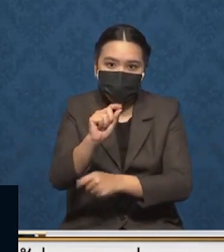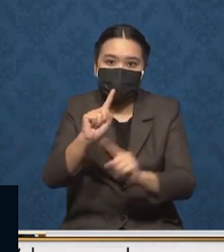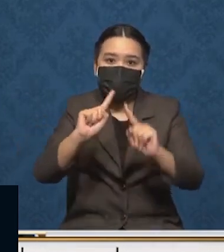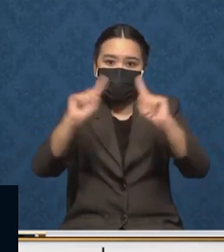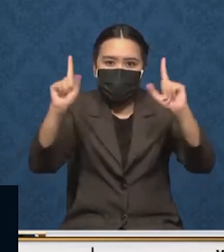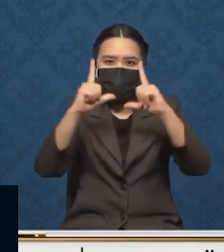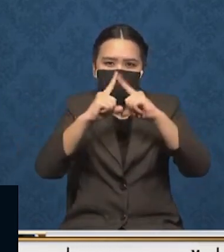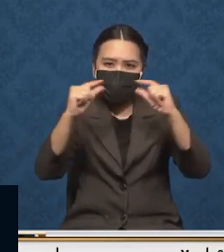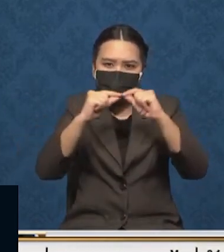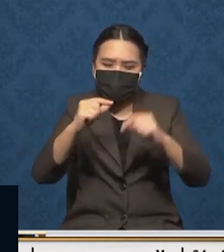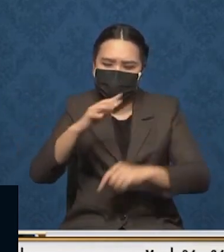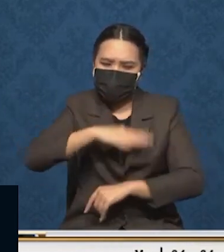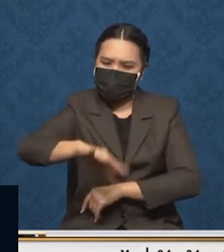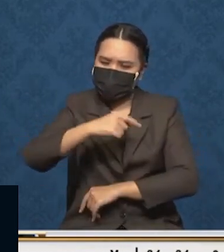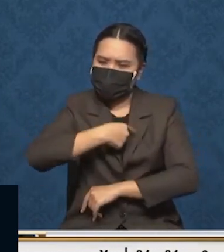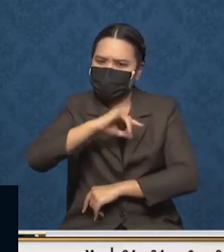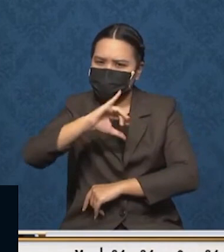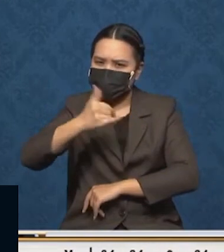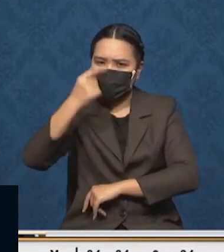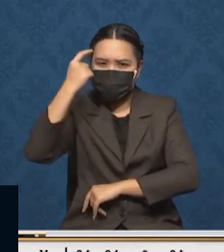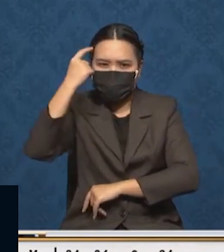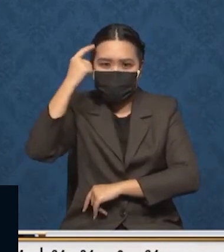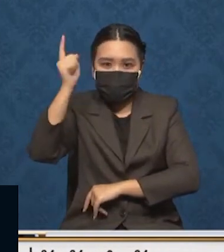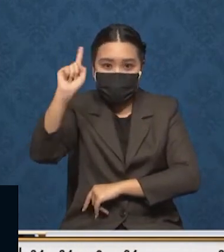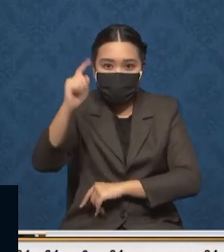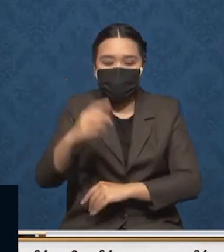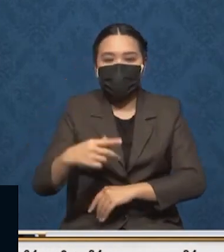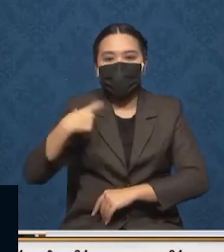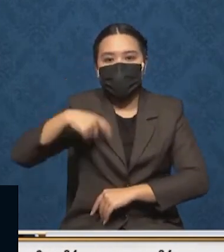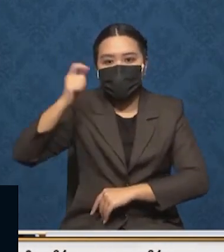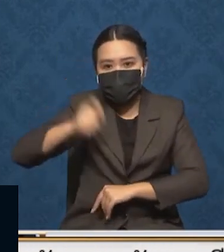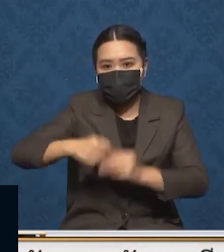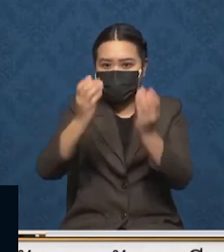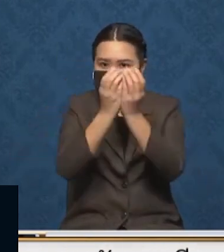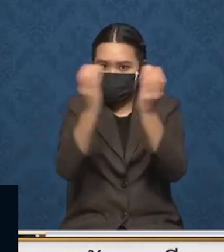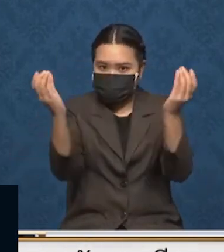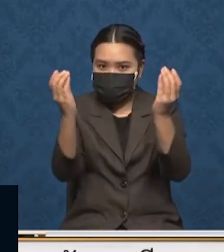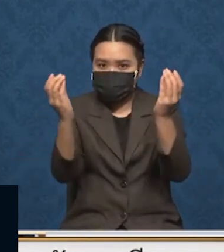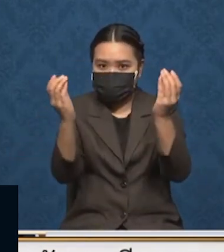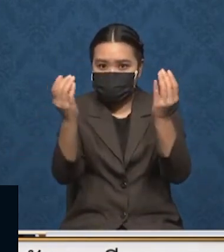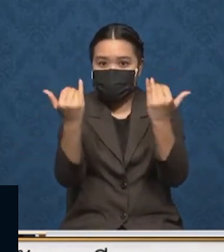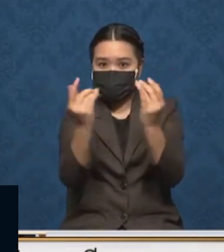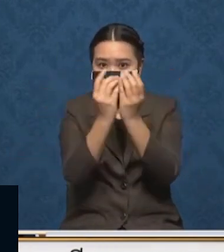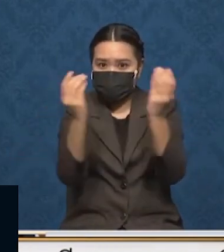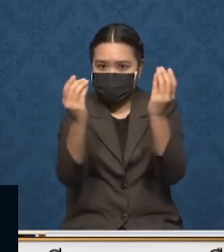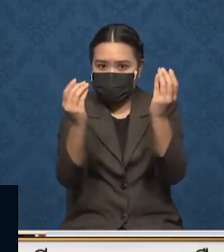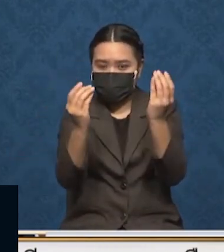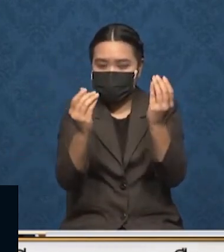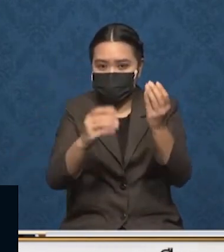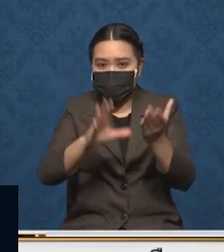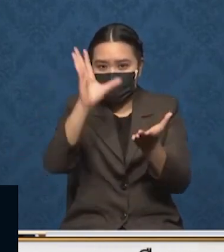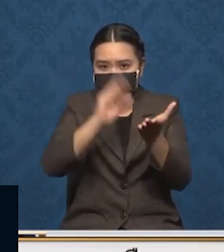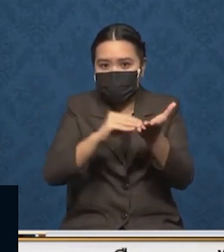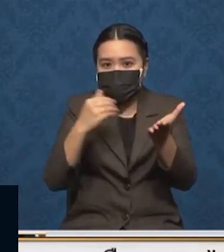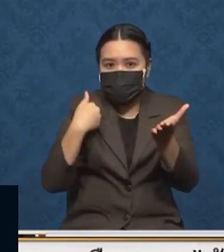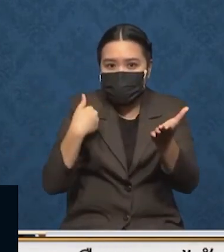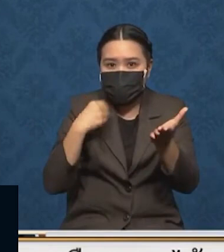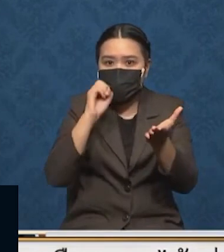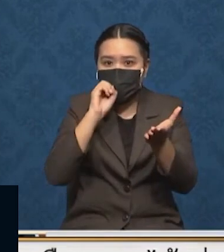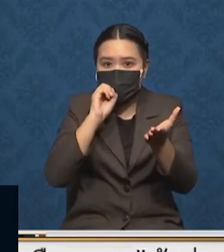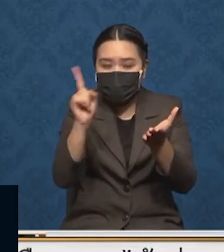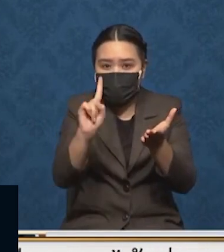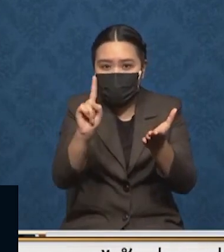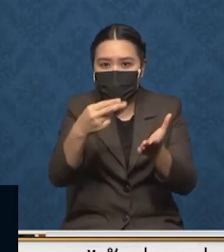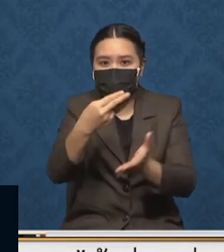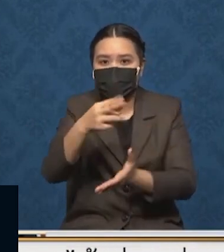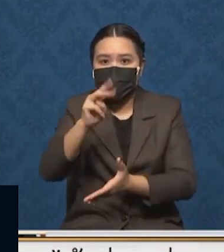างแคลงใจก็คือว่าเพราะเหตุใดศาลรัฐธรรมนูญที่ในรัฐธรรมนูญปัจจุบันก็บอกว่านี่ไม่ได้อยู่ในหมวดว่าได้ศาลน